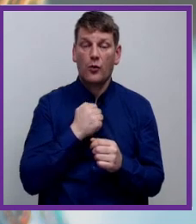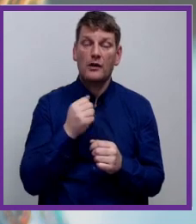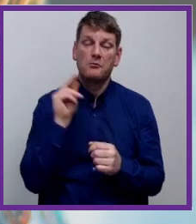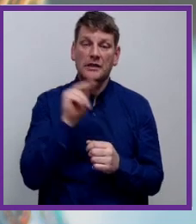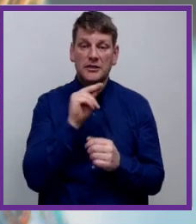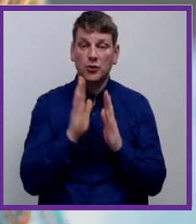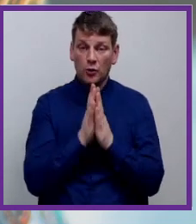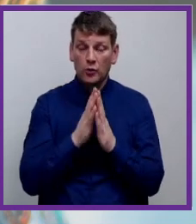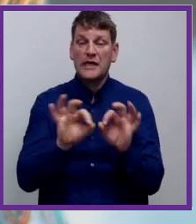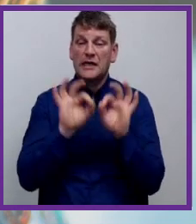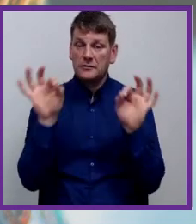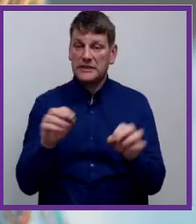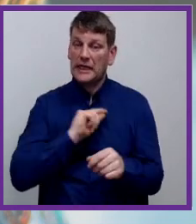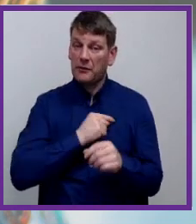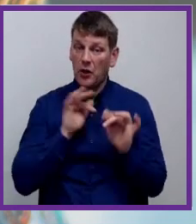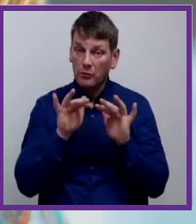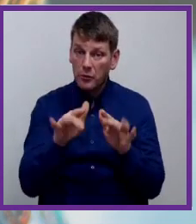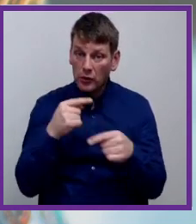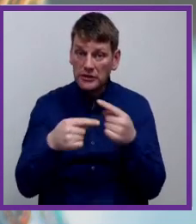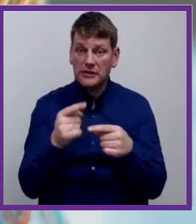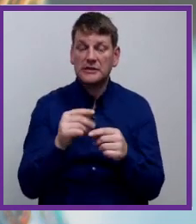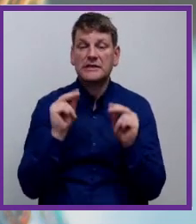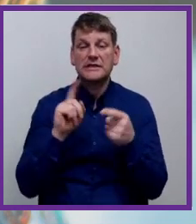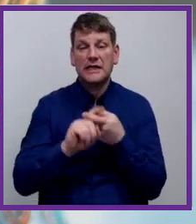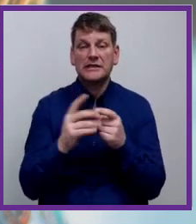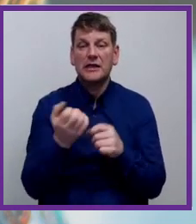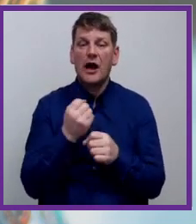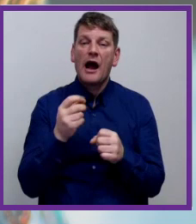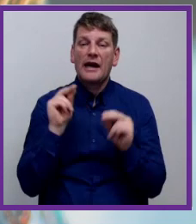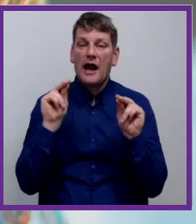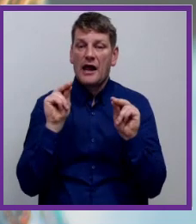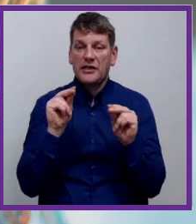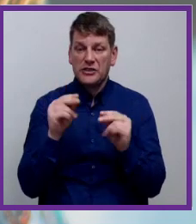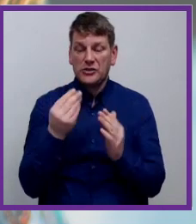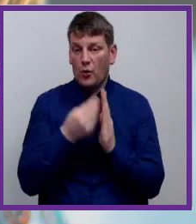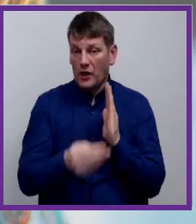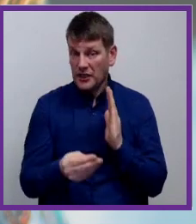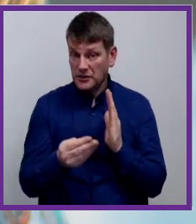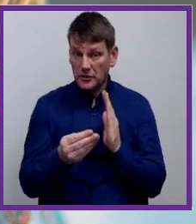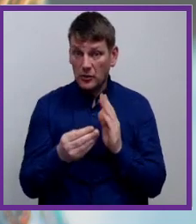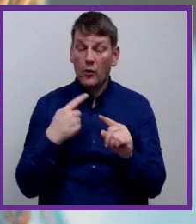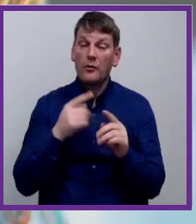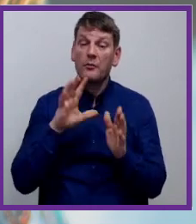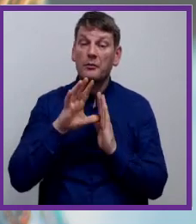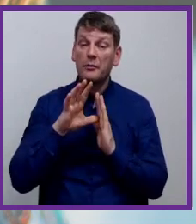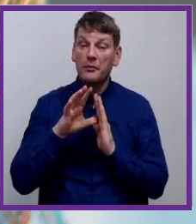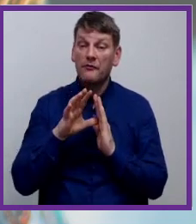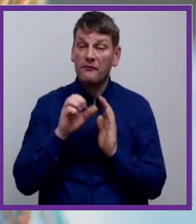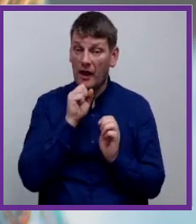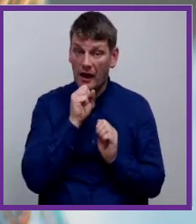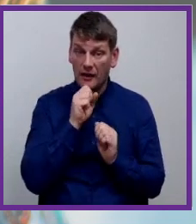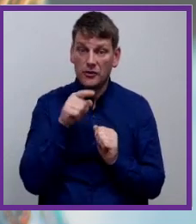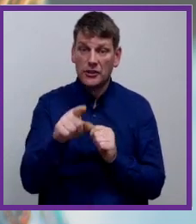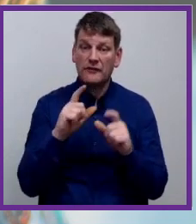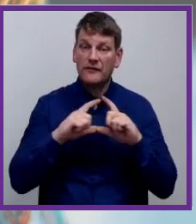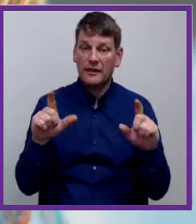ierosināts arī krimināla process saistībā ar reliģisko doktrīnu noniecināšanu, un vēlāk arī šī